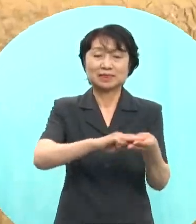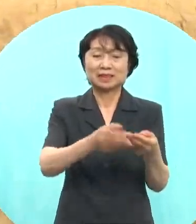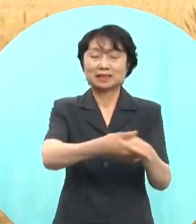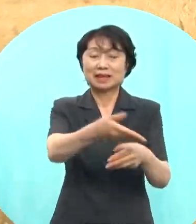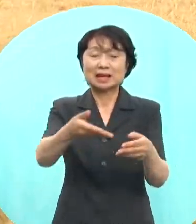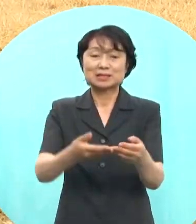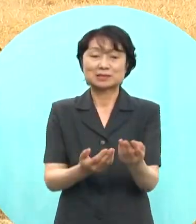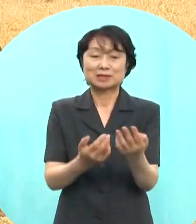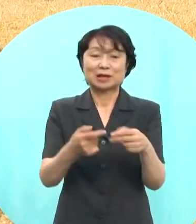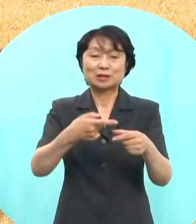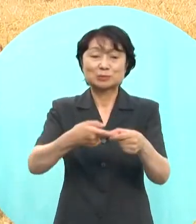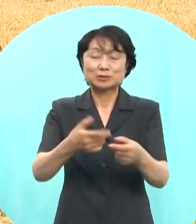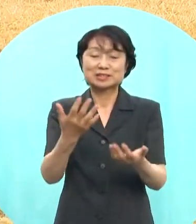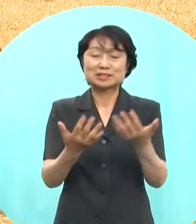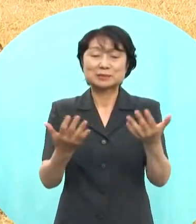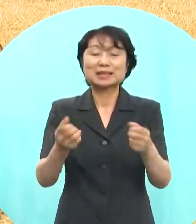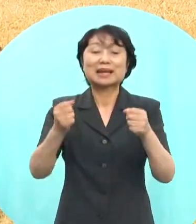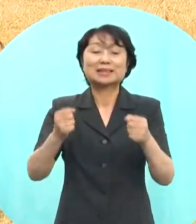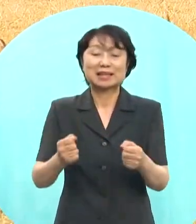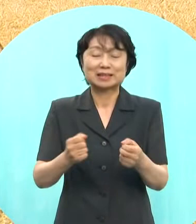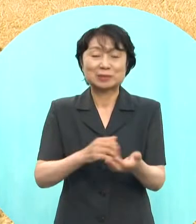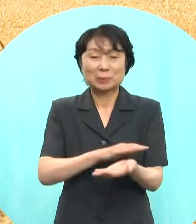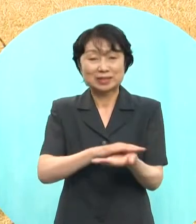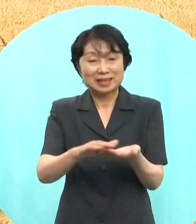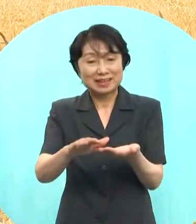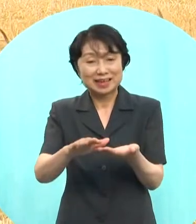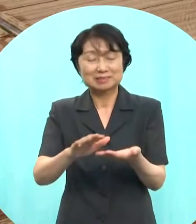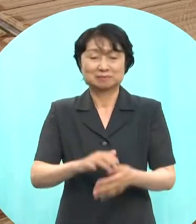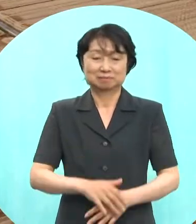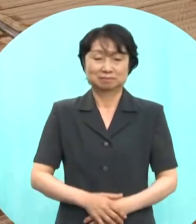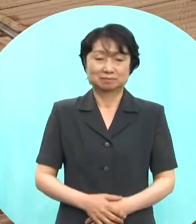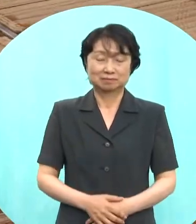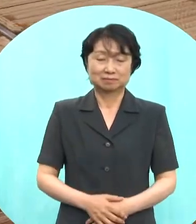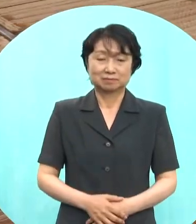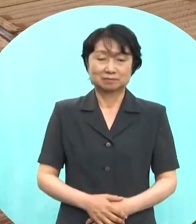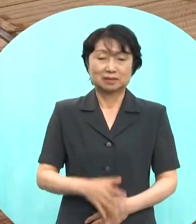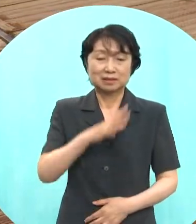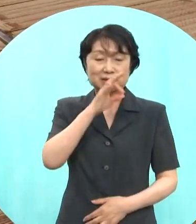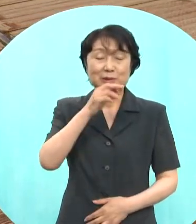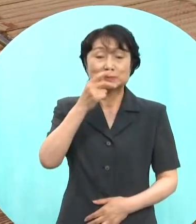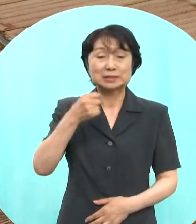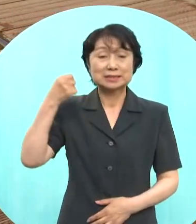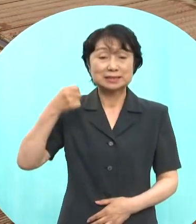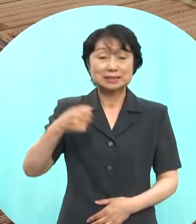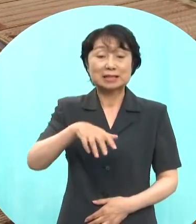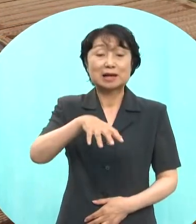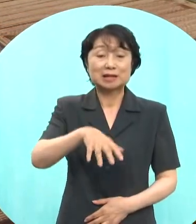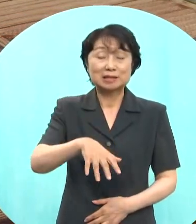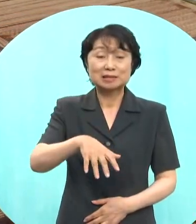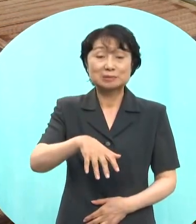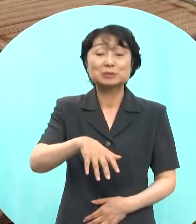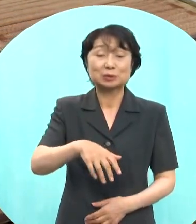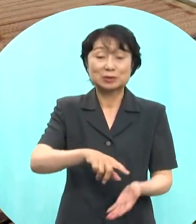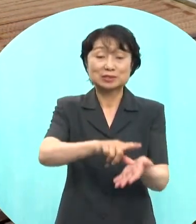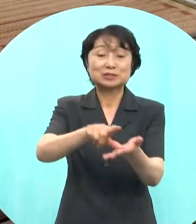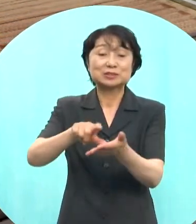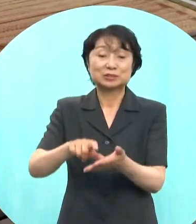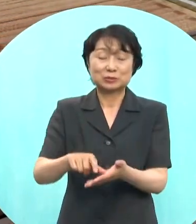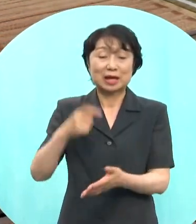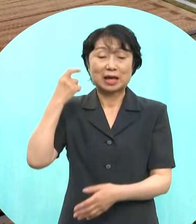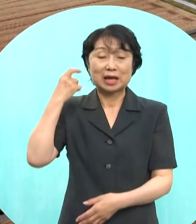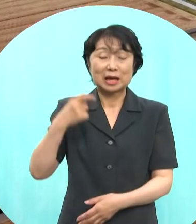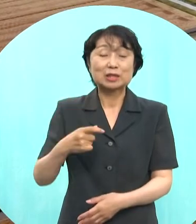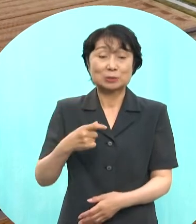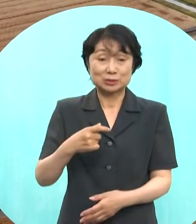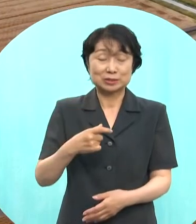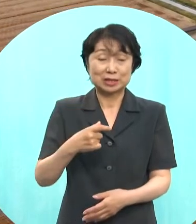麦畑にいます。とっても綺麗です。 山口市南部の那田島地区は江戸時